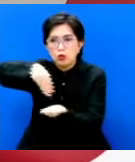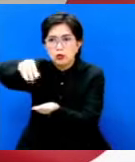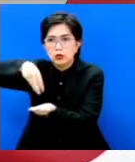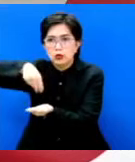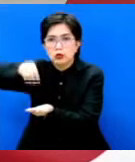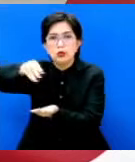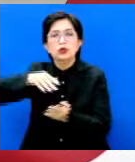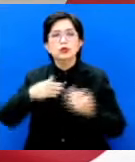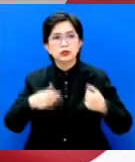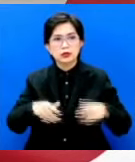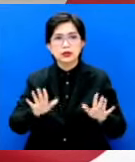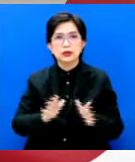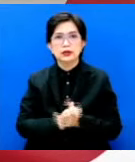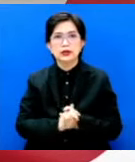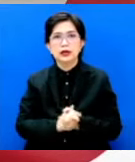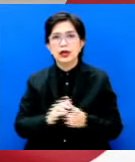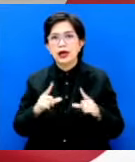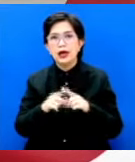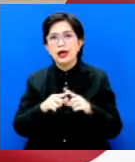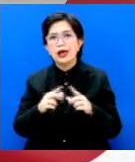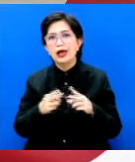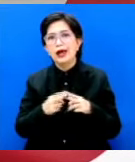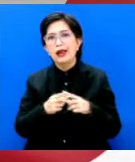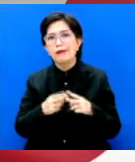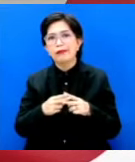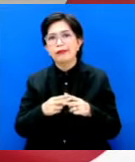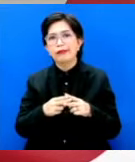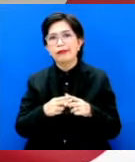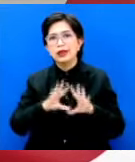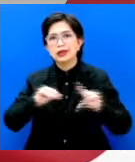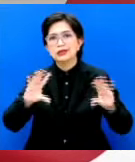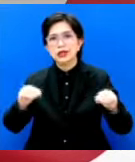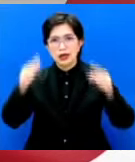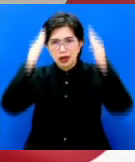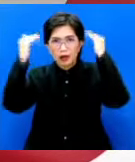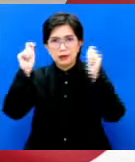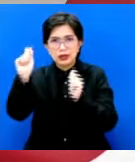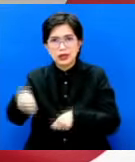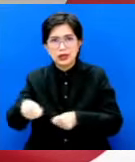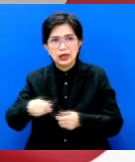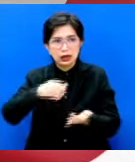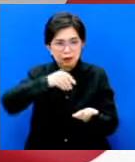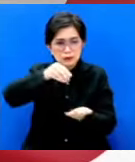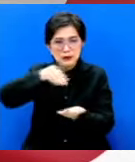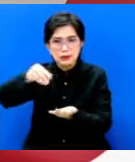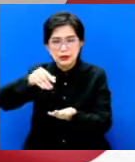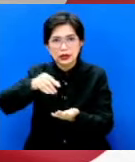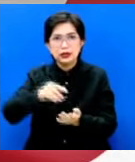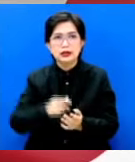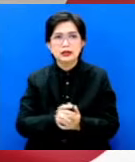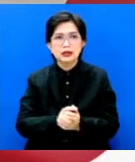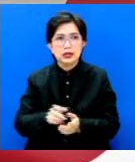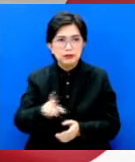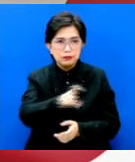kami memberikansubsidiuntukpupuk.Kamimensubsidi peralatanpertanian,mensubsidi benihungguldanjugapestisida